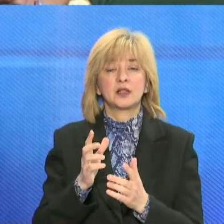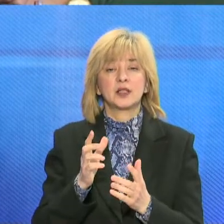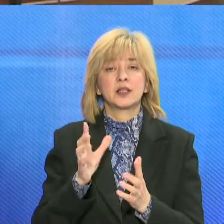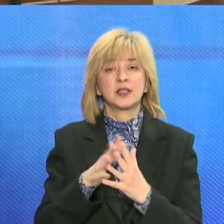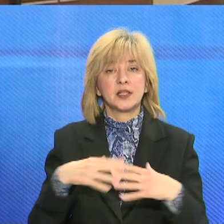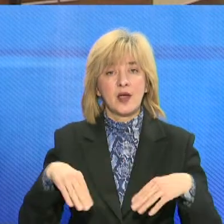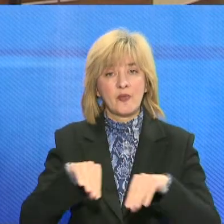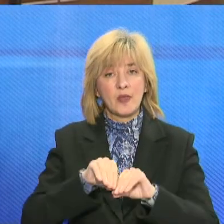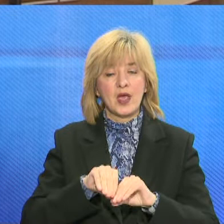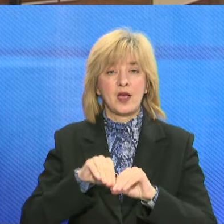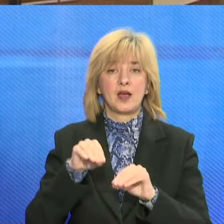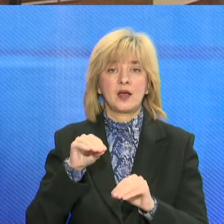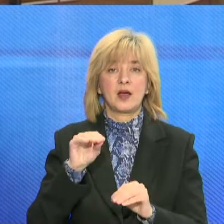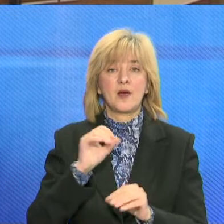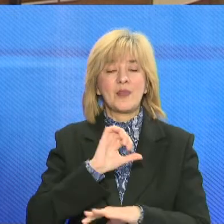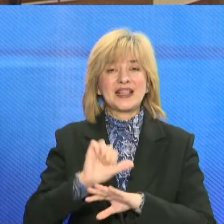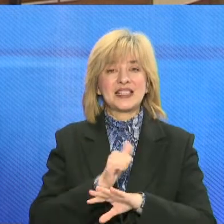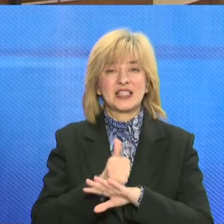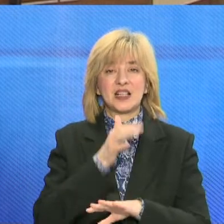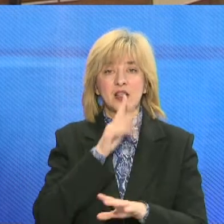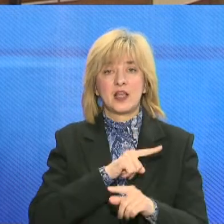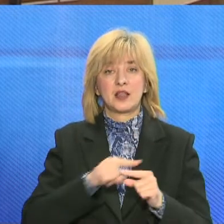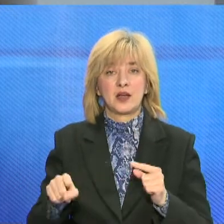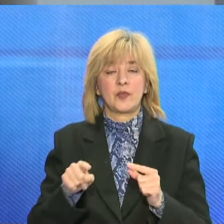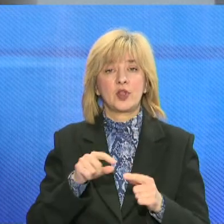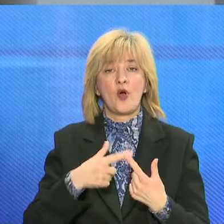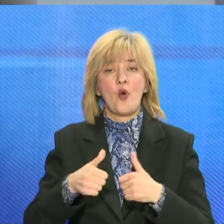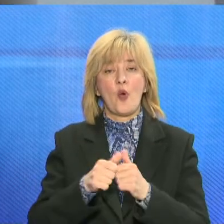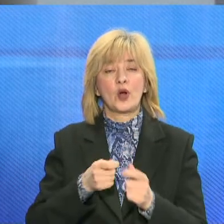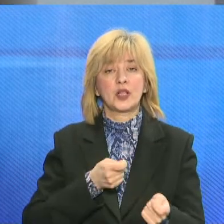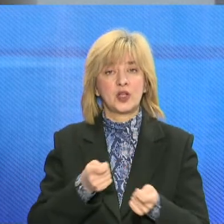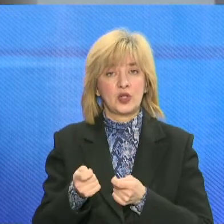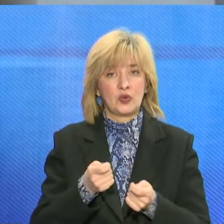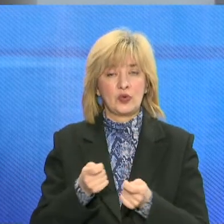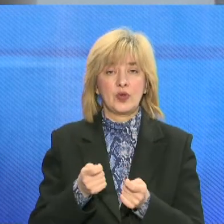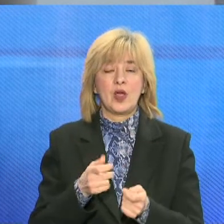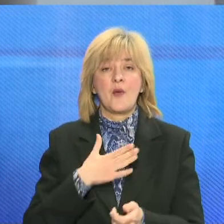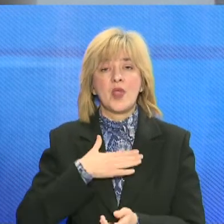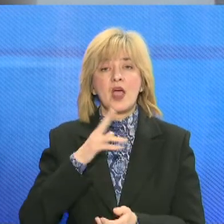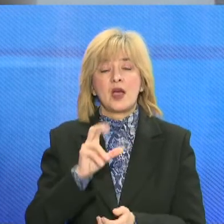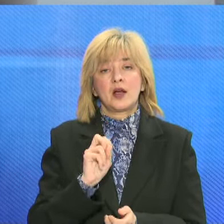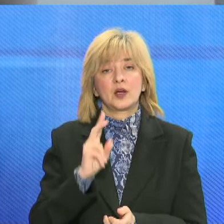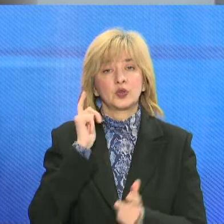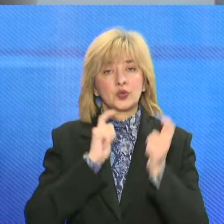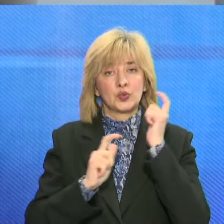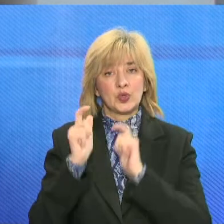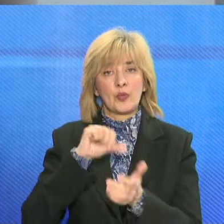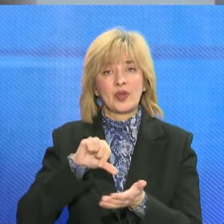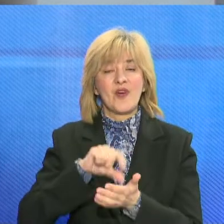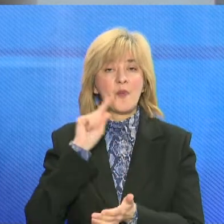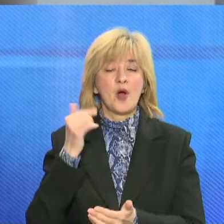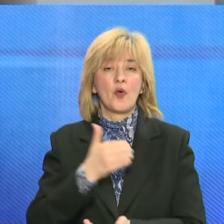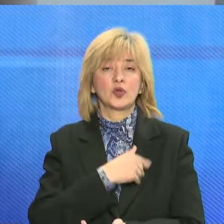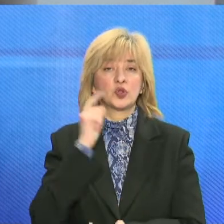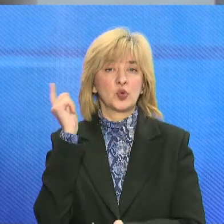тэрміны, органы мясцовага самакіравання і не толькі. Мне как студенту, как представителю молодежи, конечно же, хочется